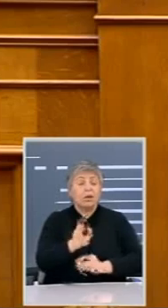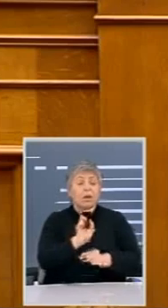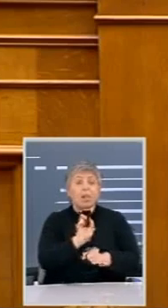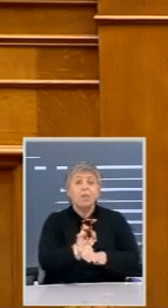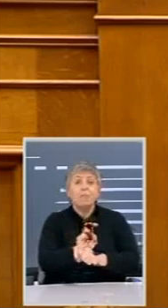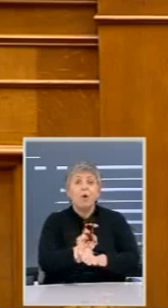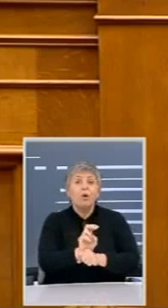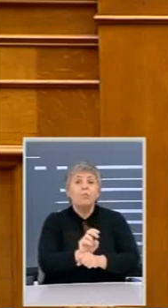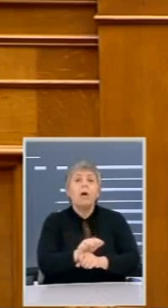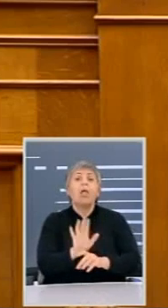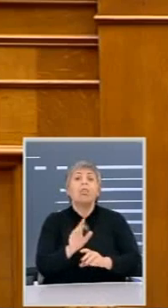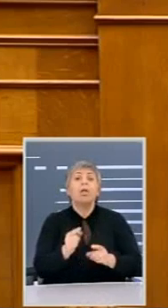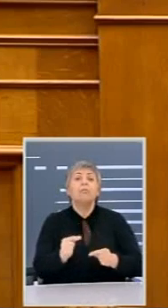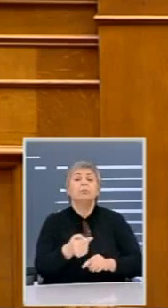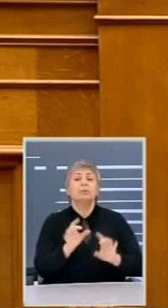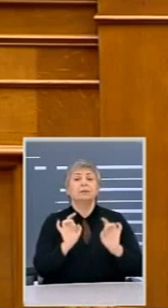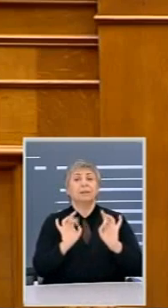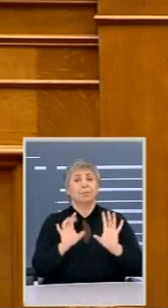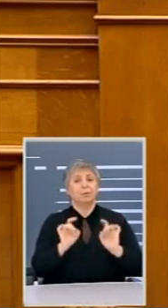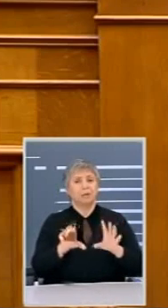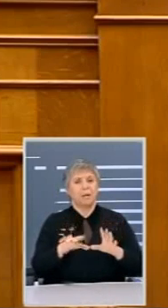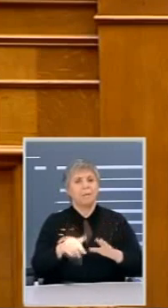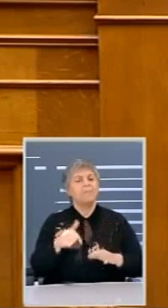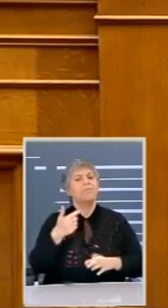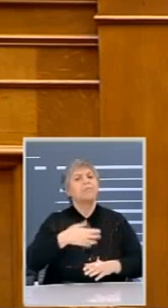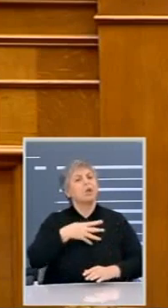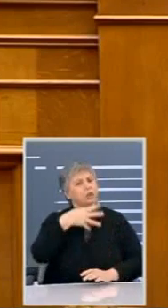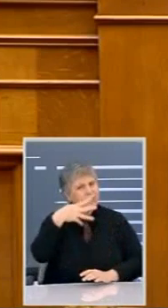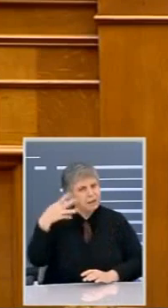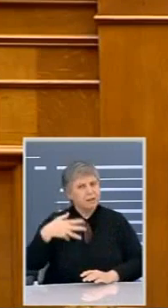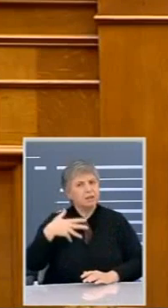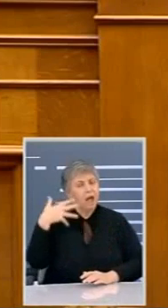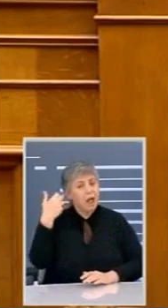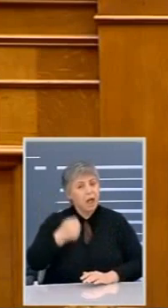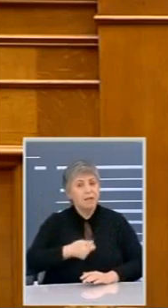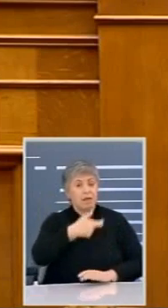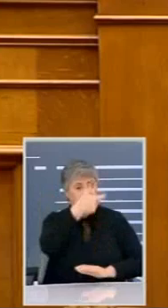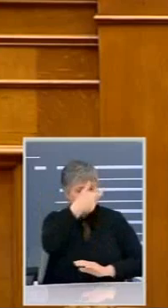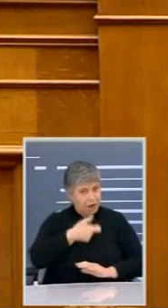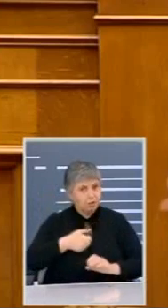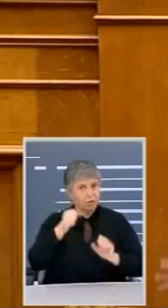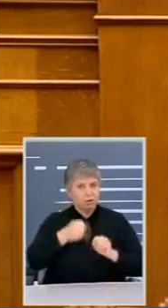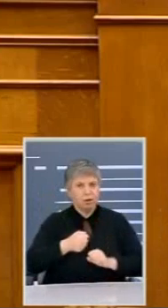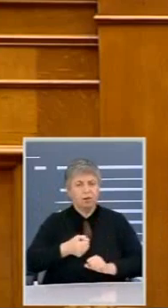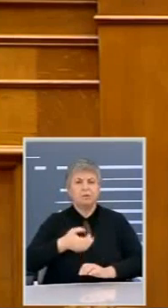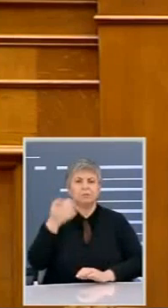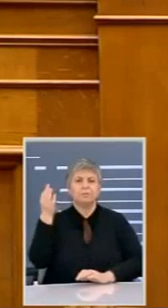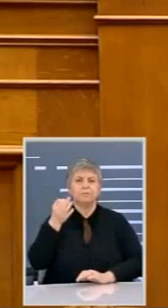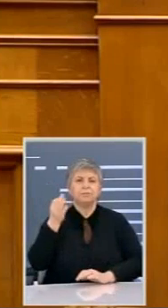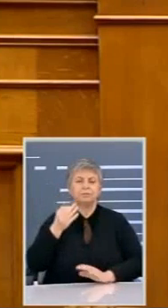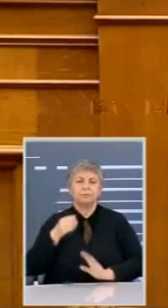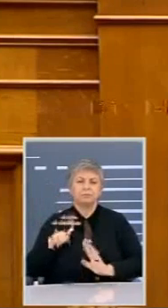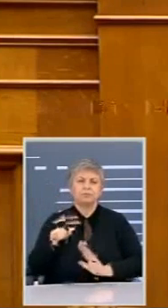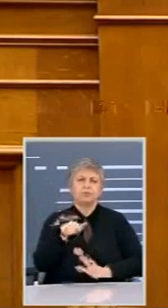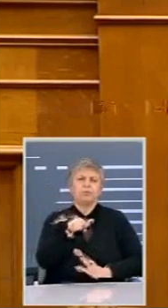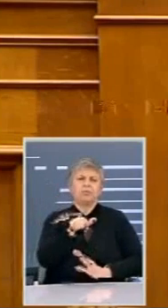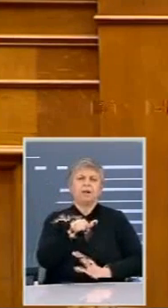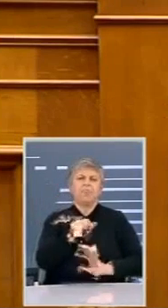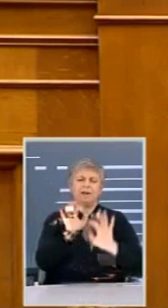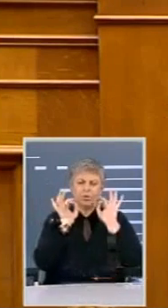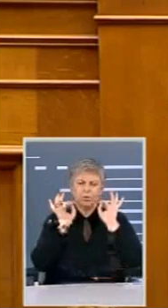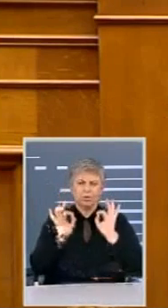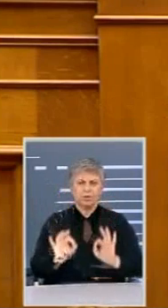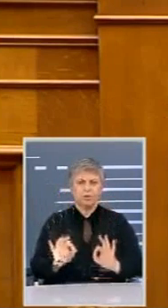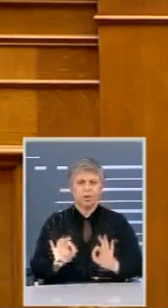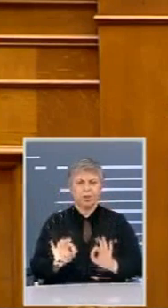Ο ΣΥΡΙΖΑ έχει ένα πλήρως εξυπηρετούμενο δάνειο. Πλήρως εξυπηρετούμενο. Κύριε Πρόεδρε, ένα λεπτό να τελειώσω, γιατί έχουν